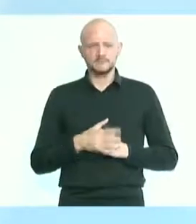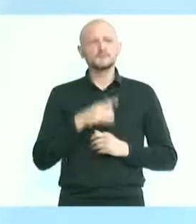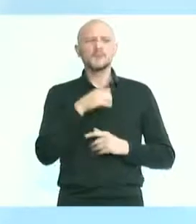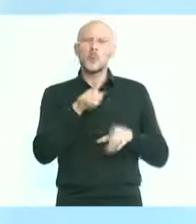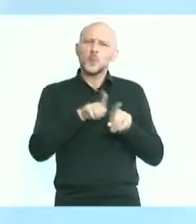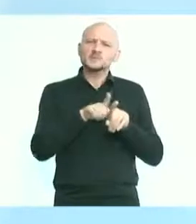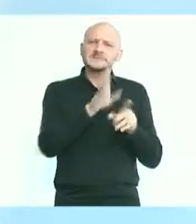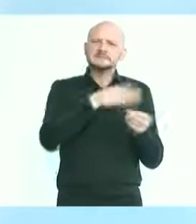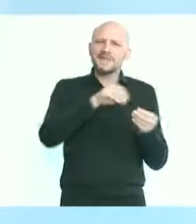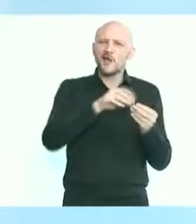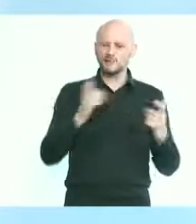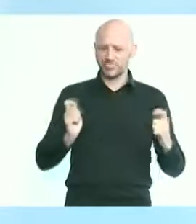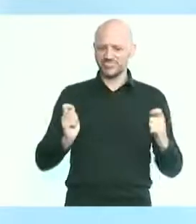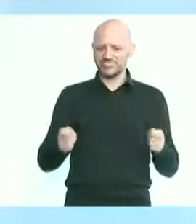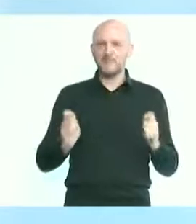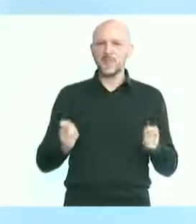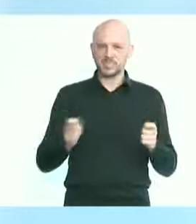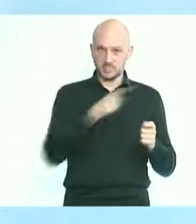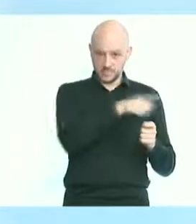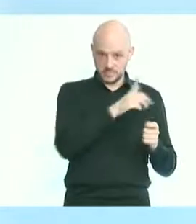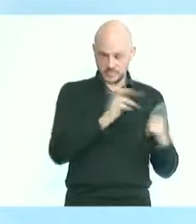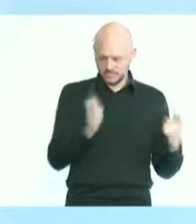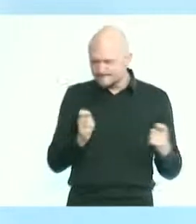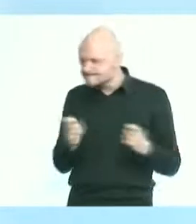binômes d'ambassadeurs, car nous souhaitons qu'ils soient en